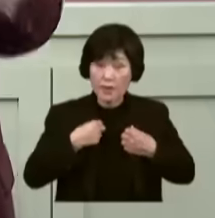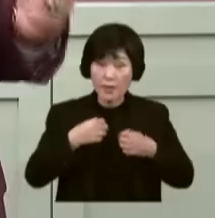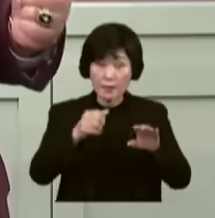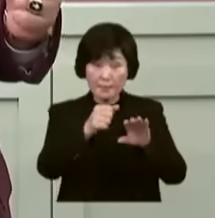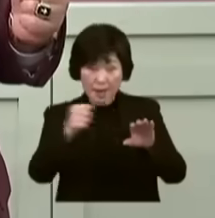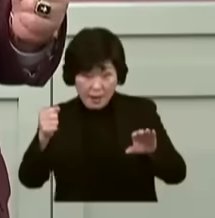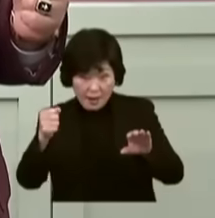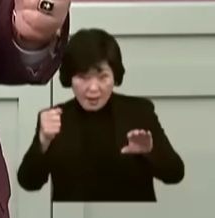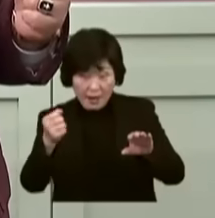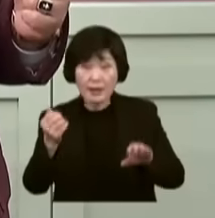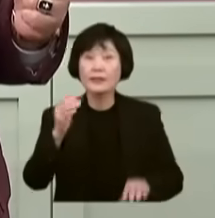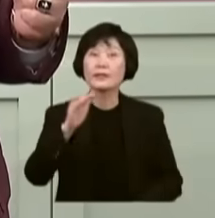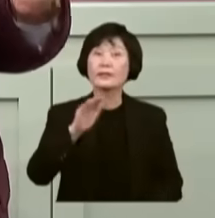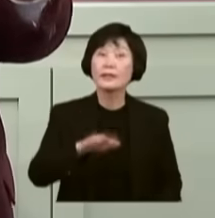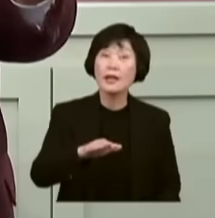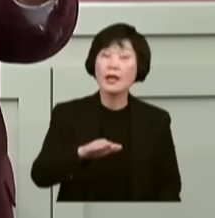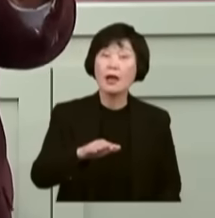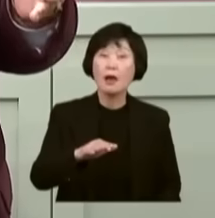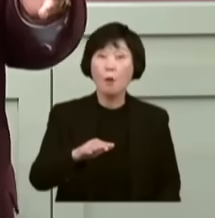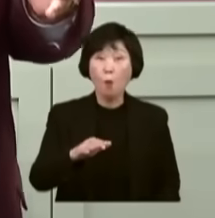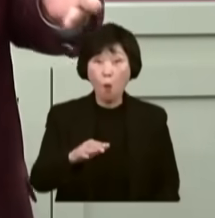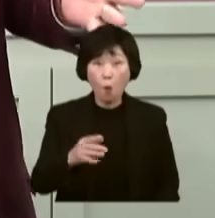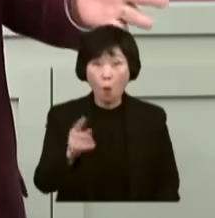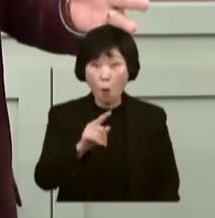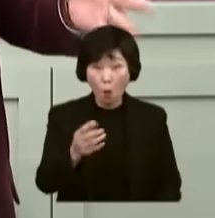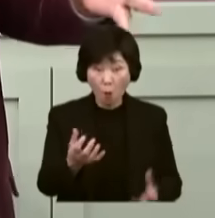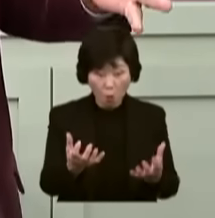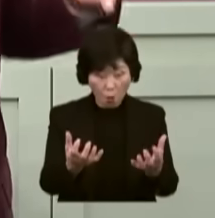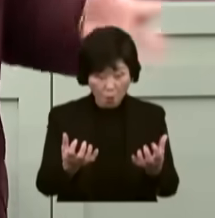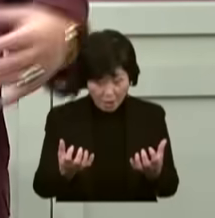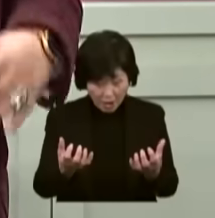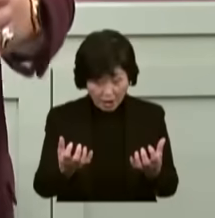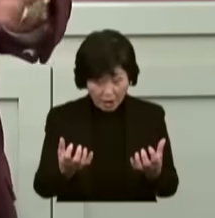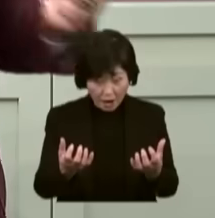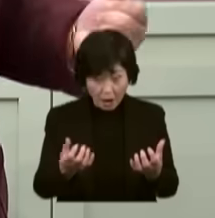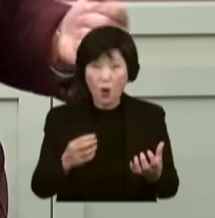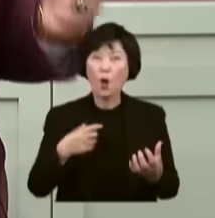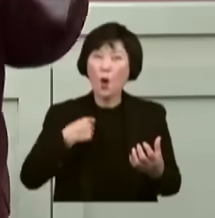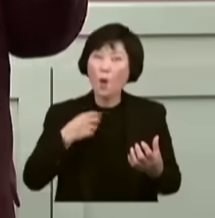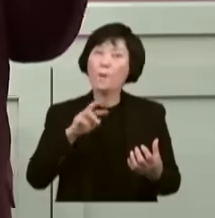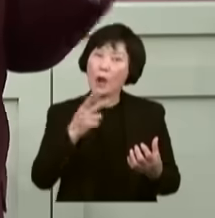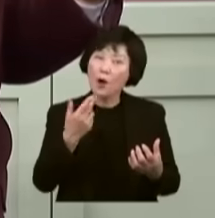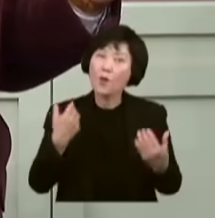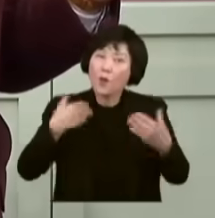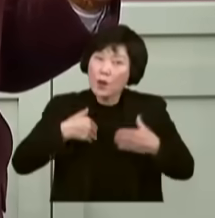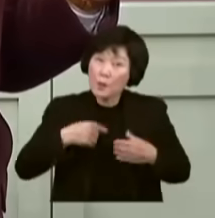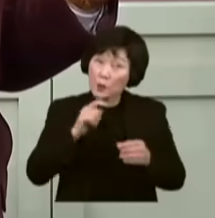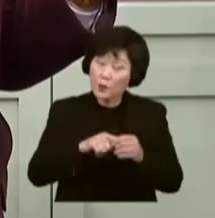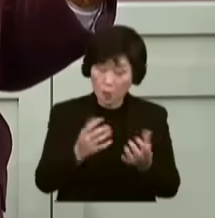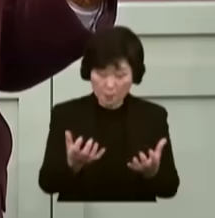그러고 막 그러는데 그 나도 모르게 어느 서랍을 이렇게 열게 됐어요. 옷을 갈아입으려고 그러는데 그 안에